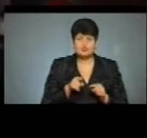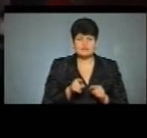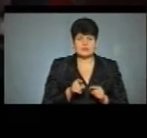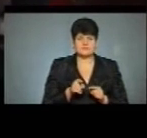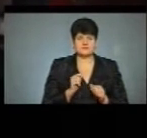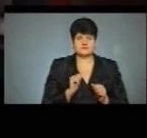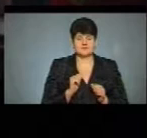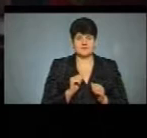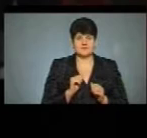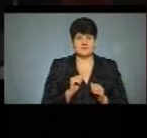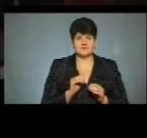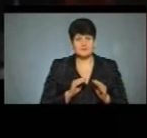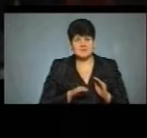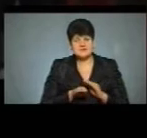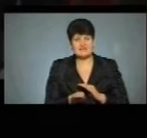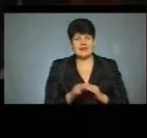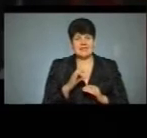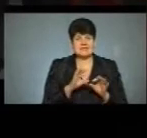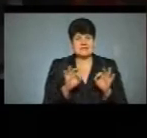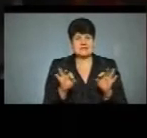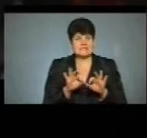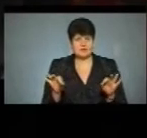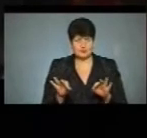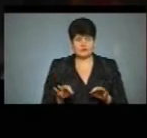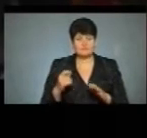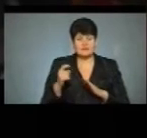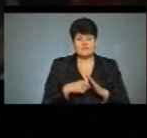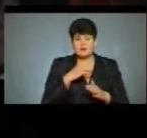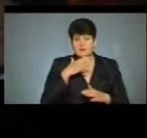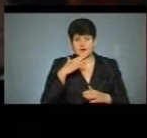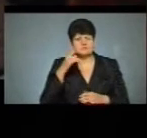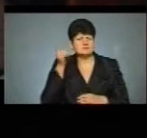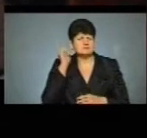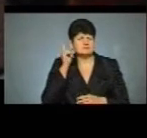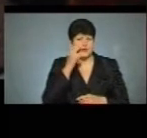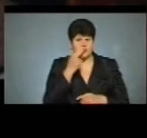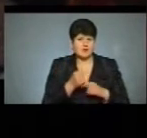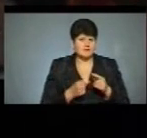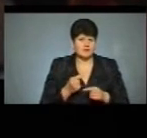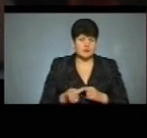підставляли сіно. Дізналась багато колишніх традицій та